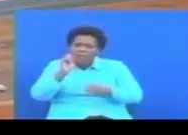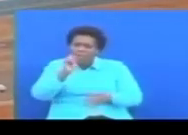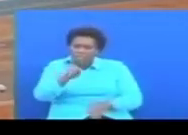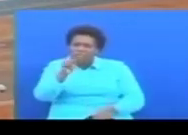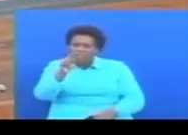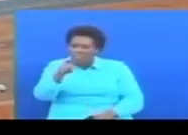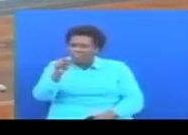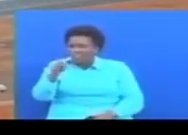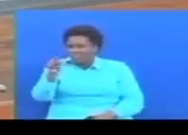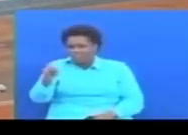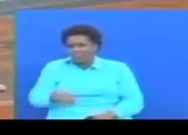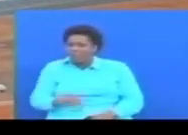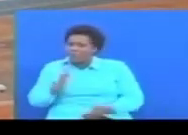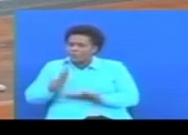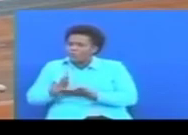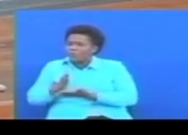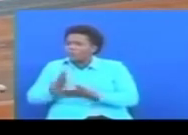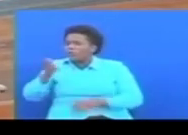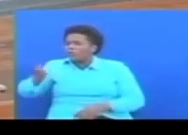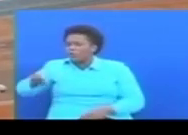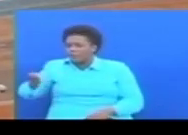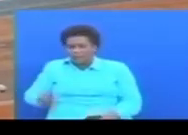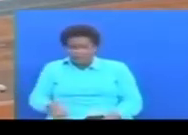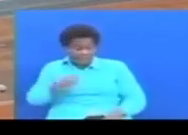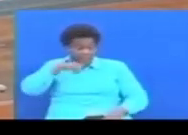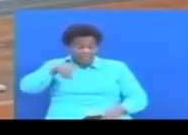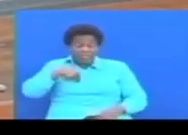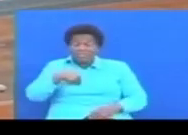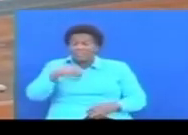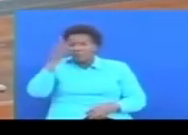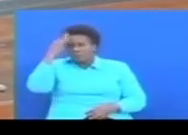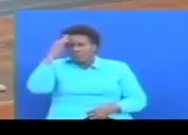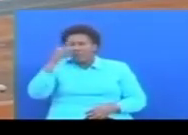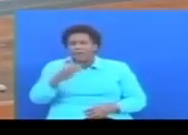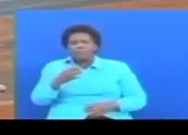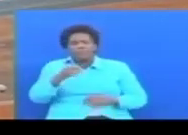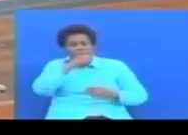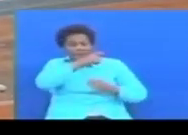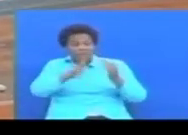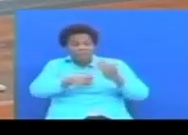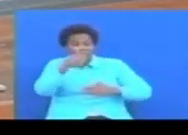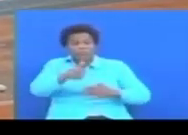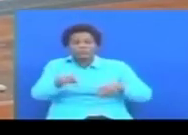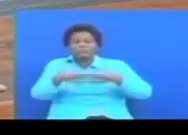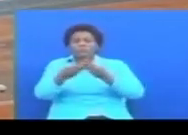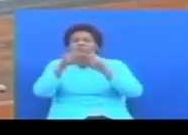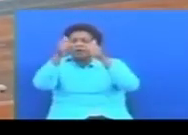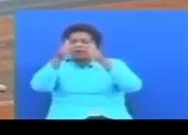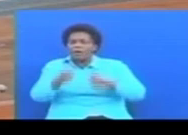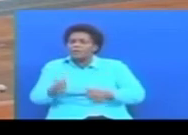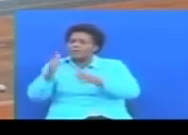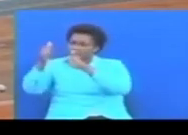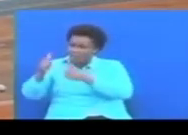Mheshimiwa Naibu Spika kwamba barabara hii inatambua kwamba ni ahadi ya viongozi, lakini nimemwambia tu Mheshimiwa mbunge pamoja na wananchi wa Mbeya